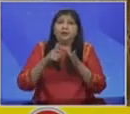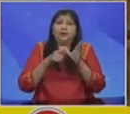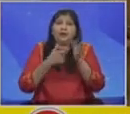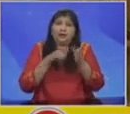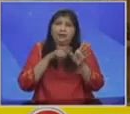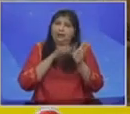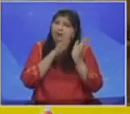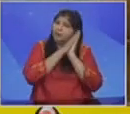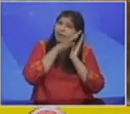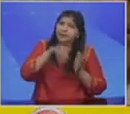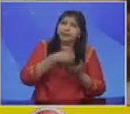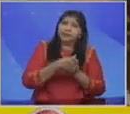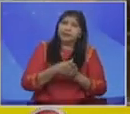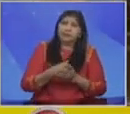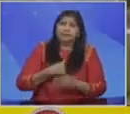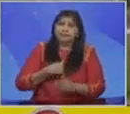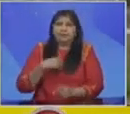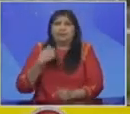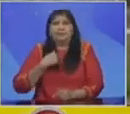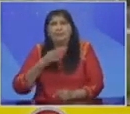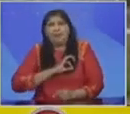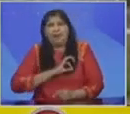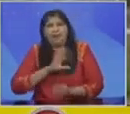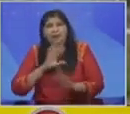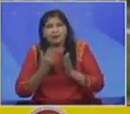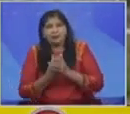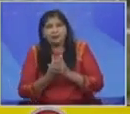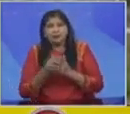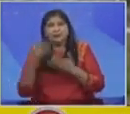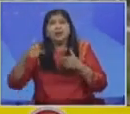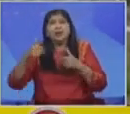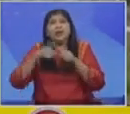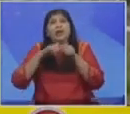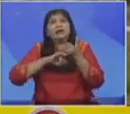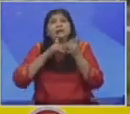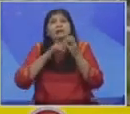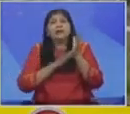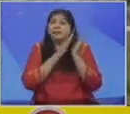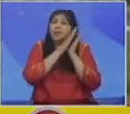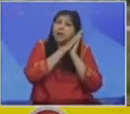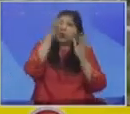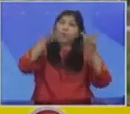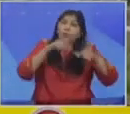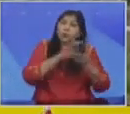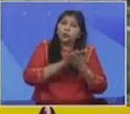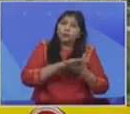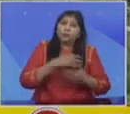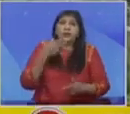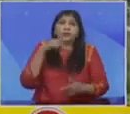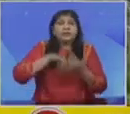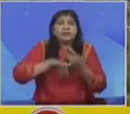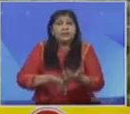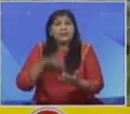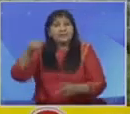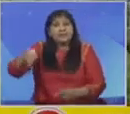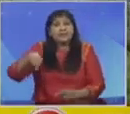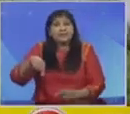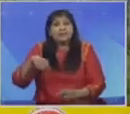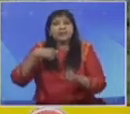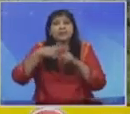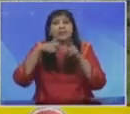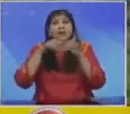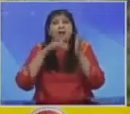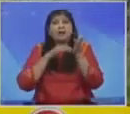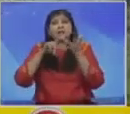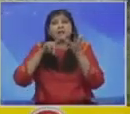हूं, लेकिन मैं चाहता हूं कि आप असम के लोगों और विशेष रूप से काजीरंगा के